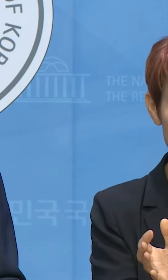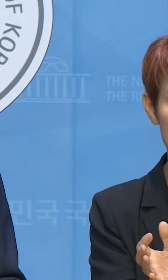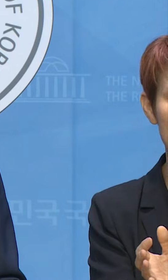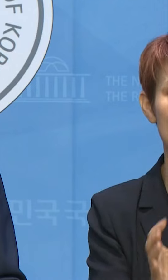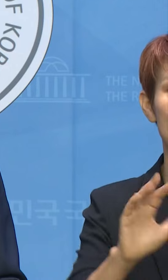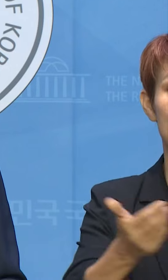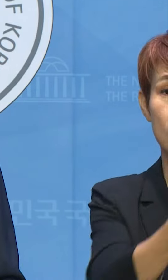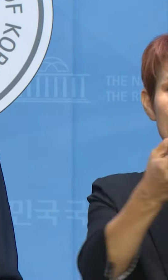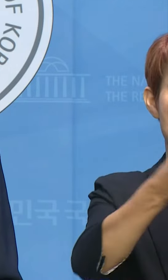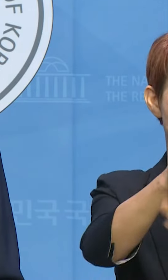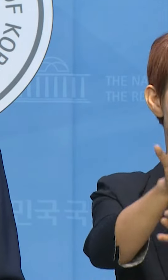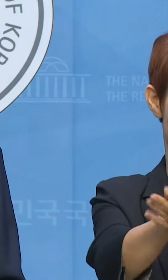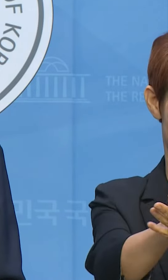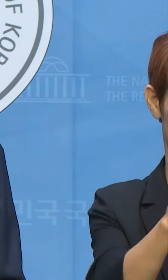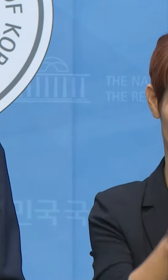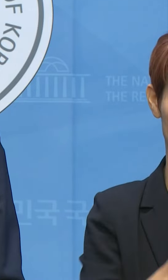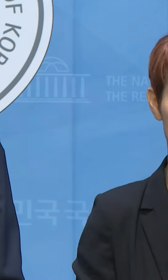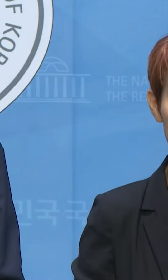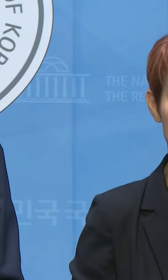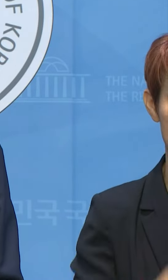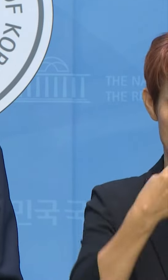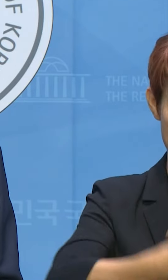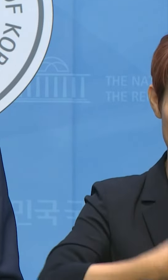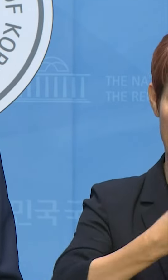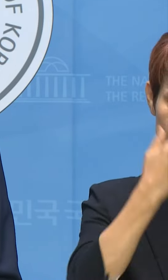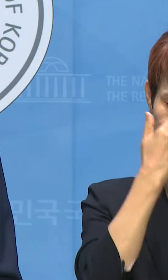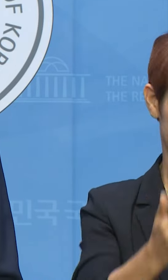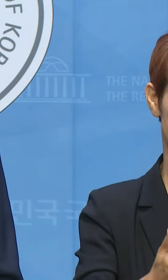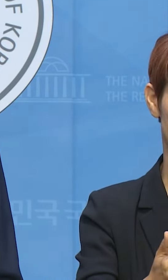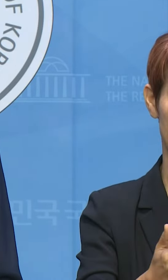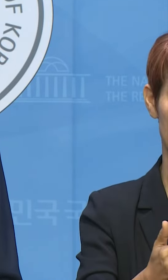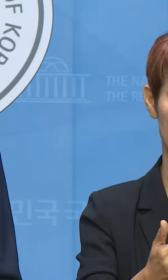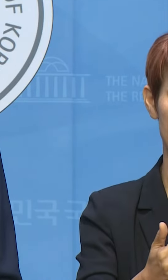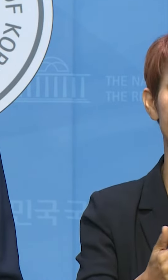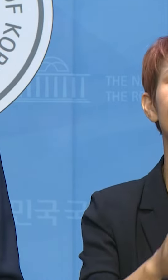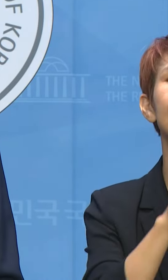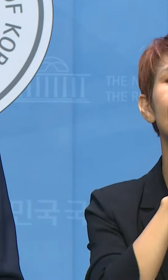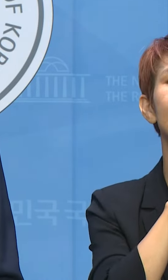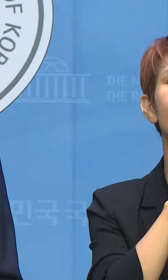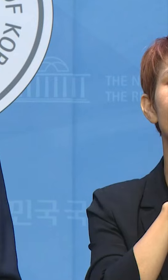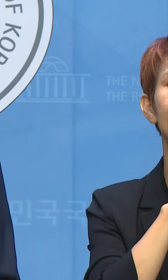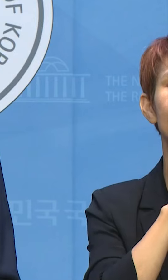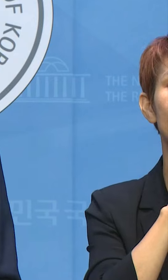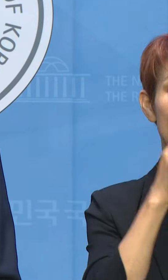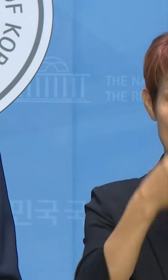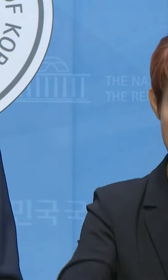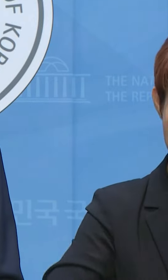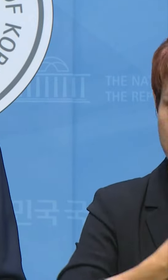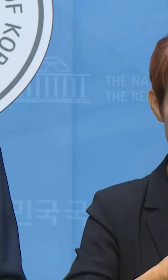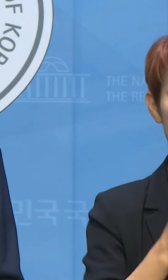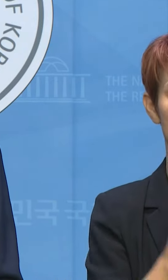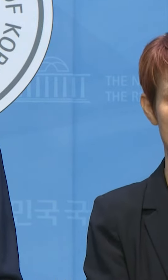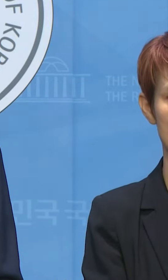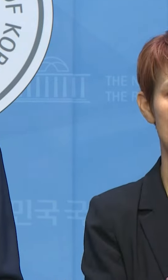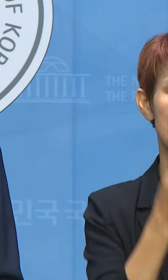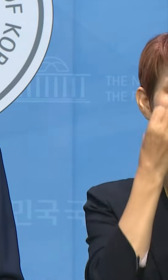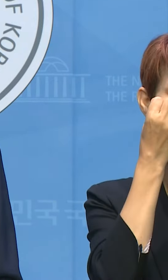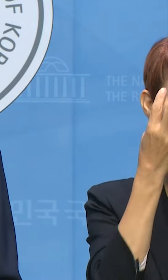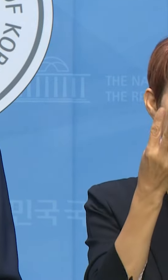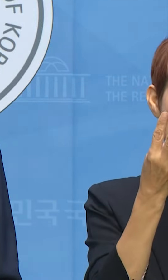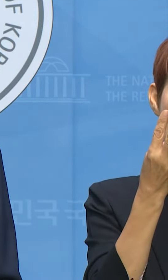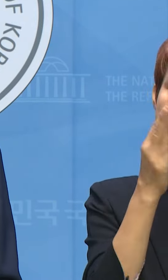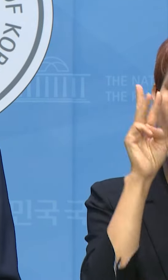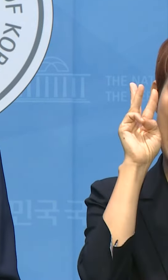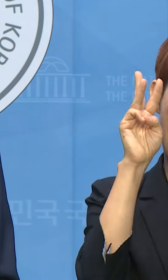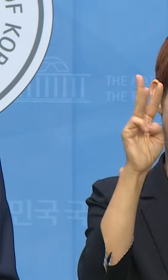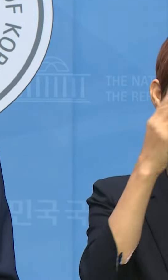국민께 약속했습니다 3년이 넘어 길다 그렇습니다 3년이 아니라 석달